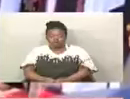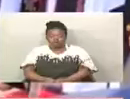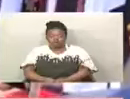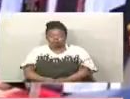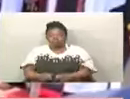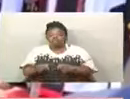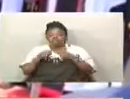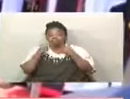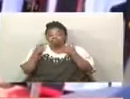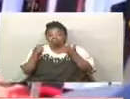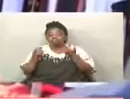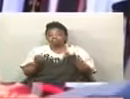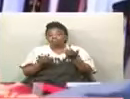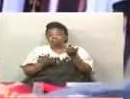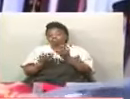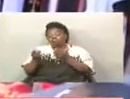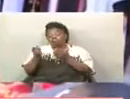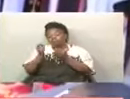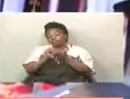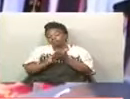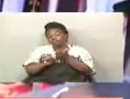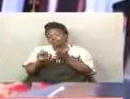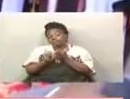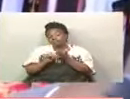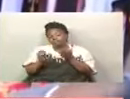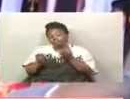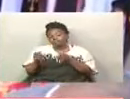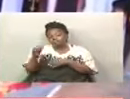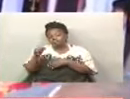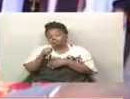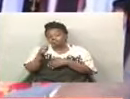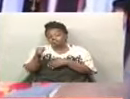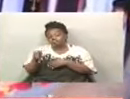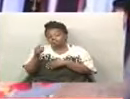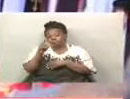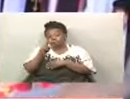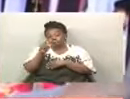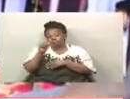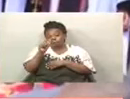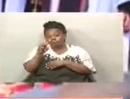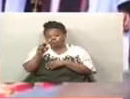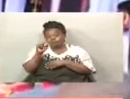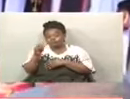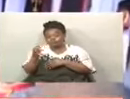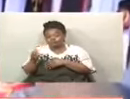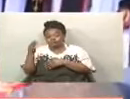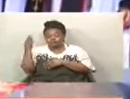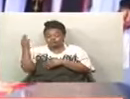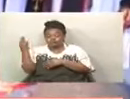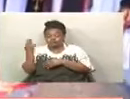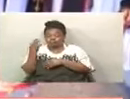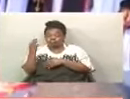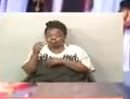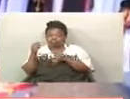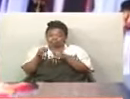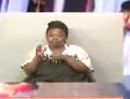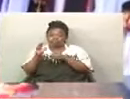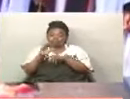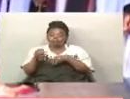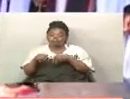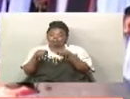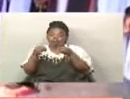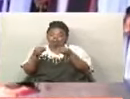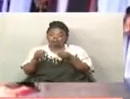gospel. Reverend Tibendi, where is that Kongo Mwadiswa Kulabilize? Mwabu Nyo Chitala, okwa nanganyo kubulide njili na memba, kwa jika kakabe